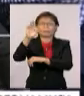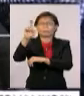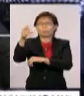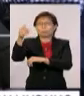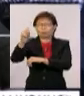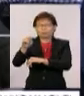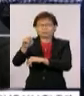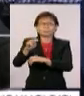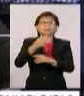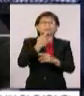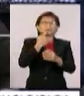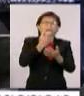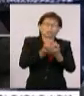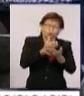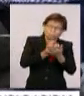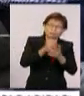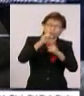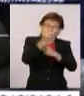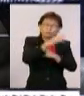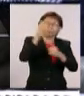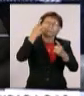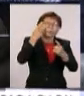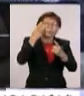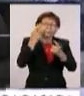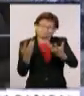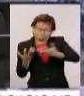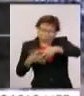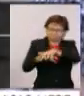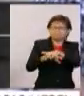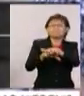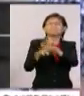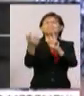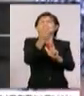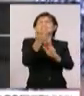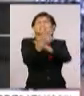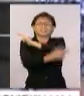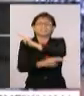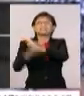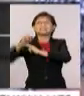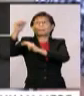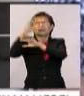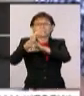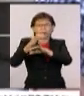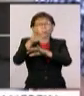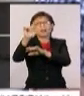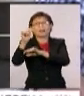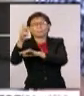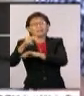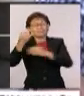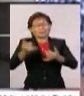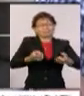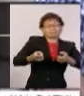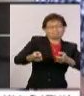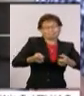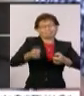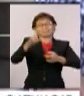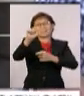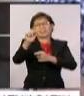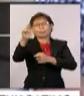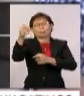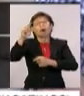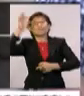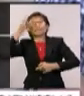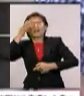economically, socially, and also politically together. They now is able to manage Labuan federally